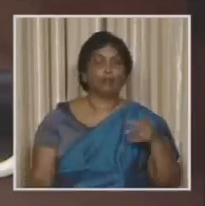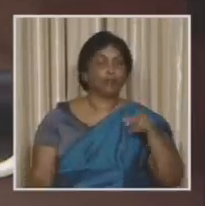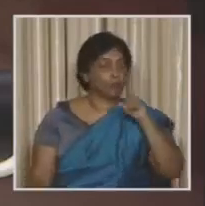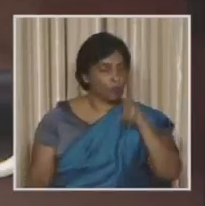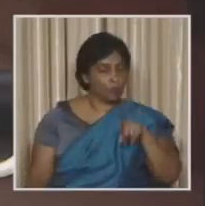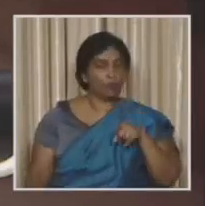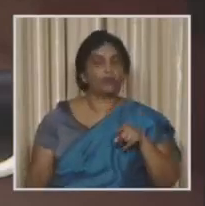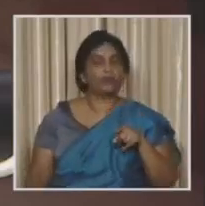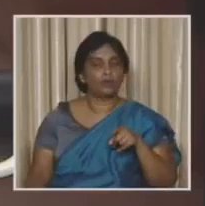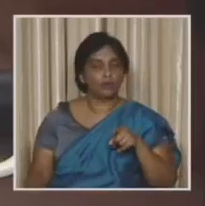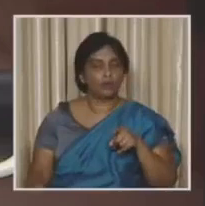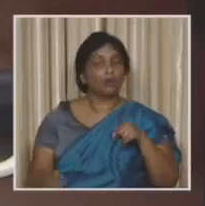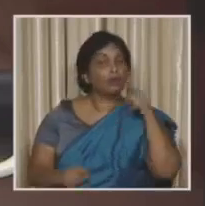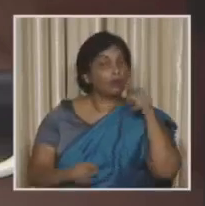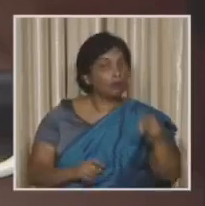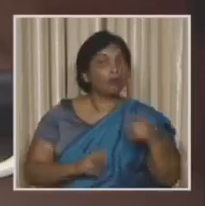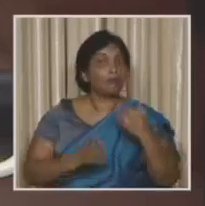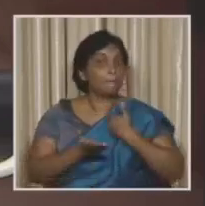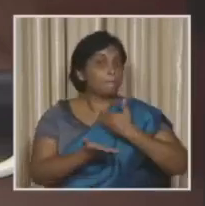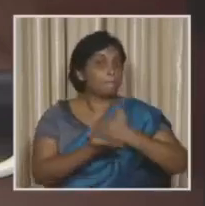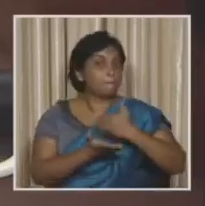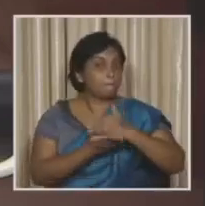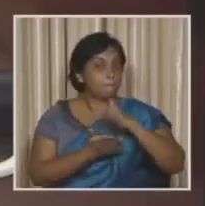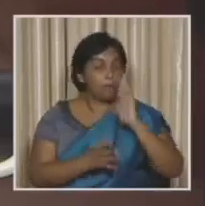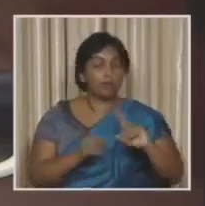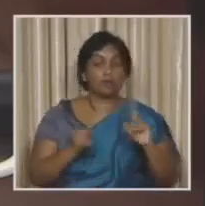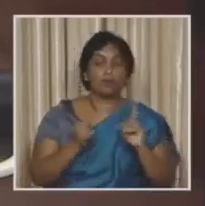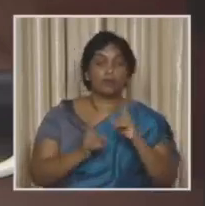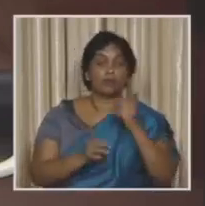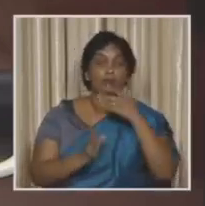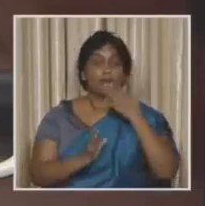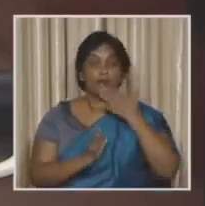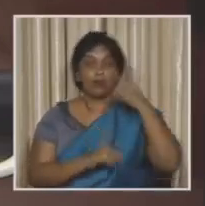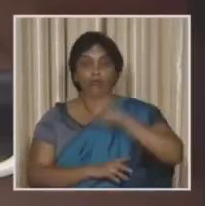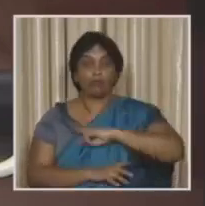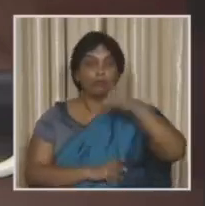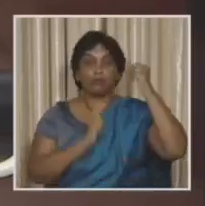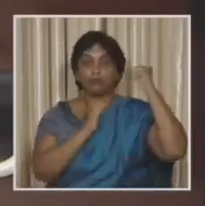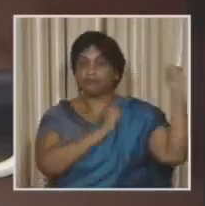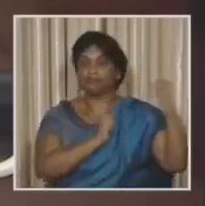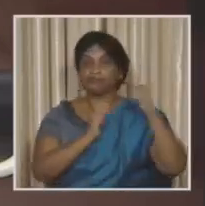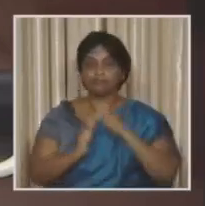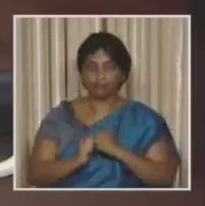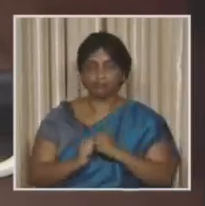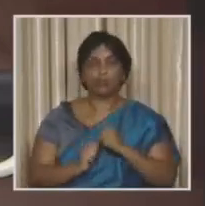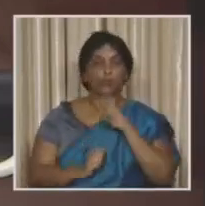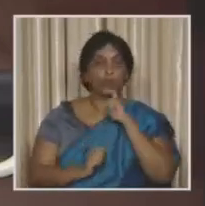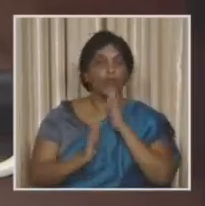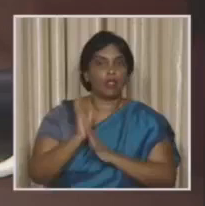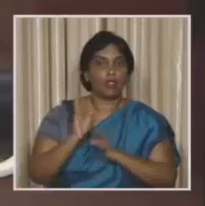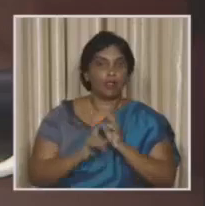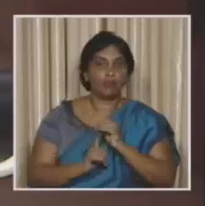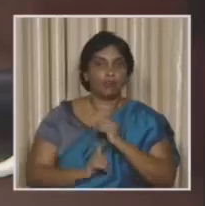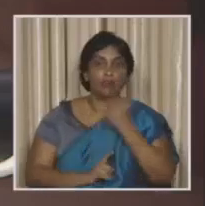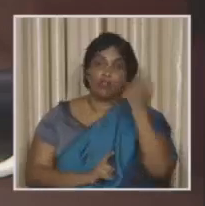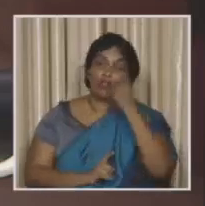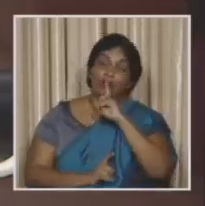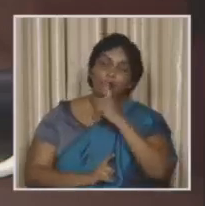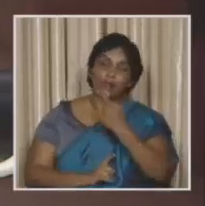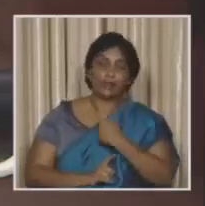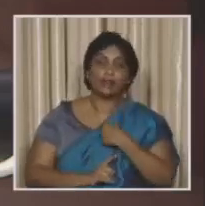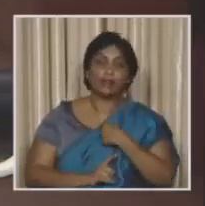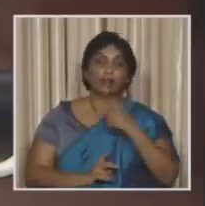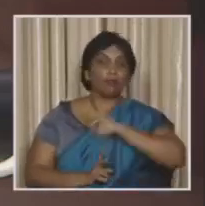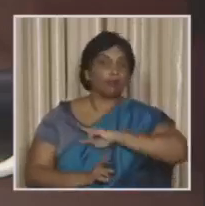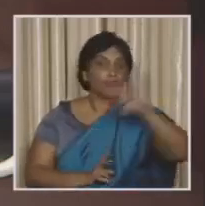game, oh, uta bada wakwa pawati na diwta purwa si bawi. Mama adikar nema tumari kila hoela kian napita. Oh, dua